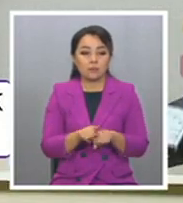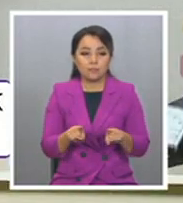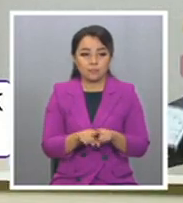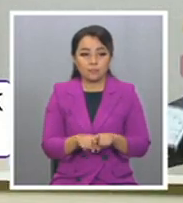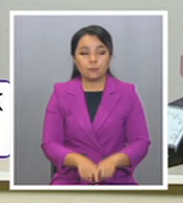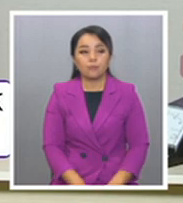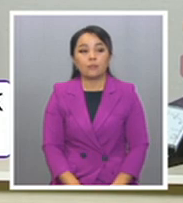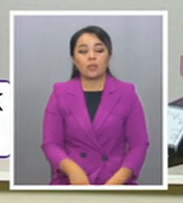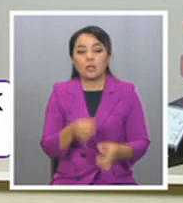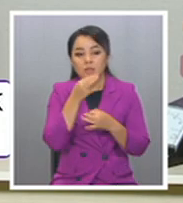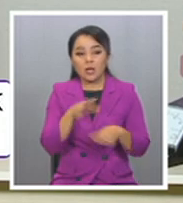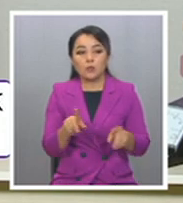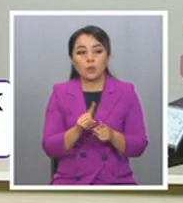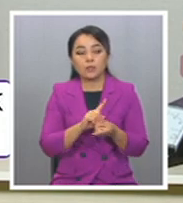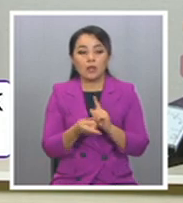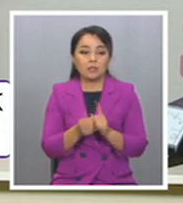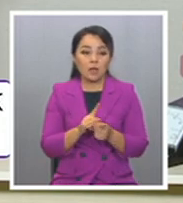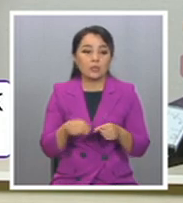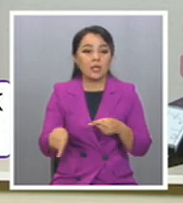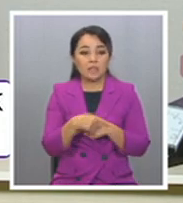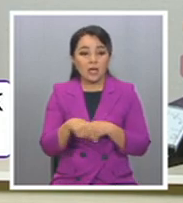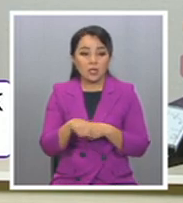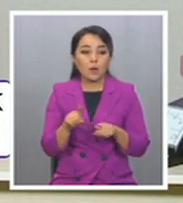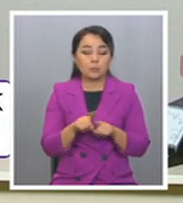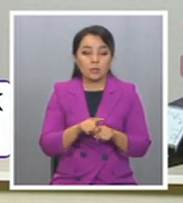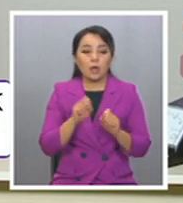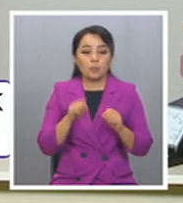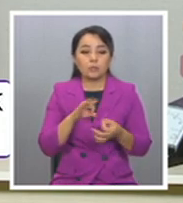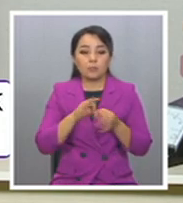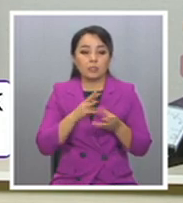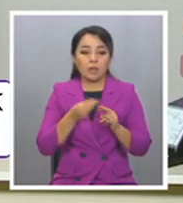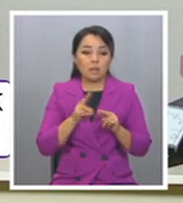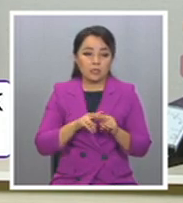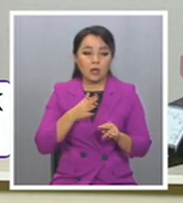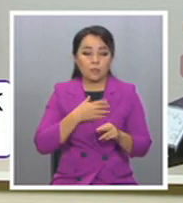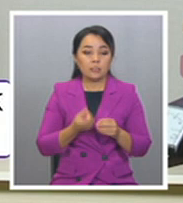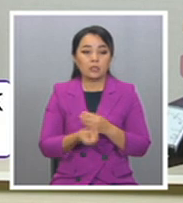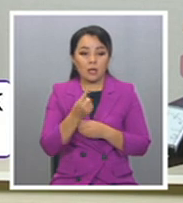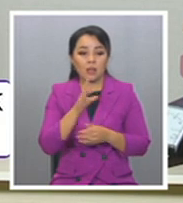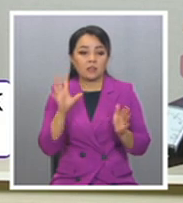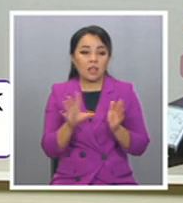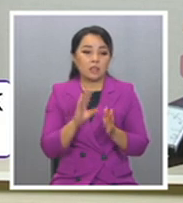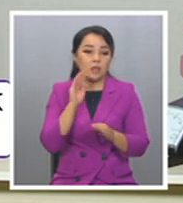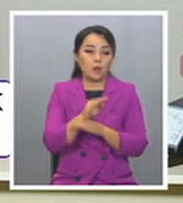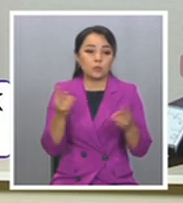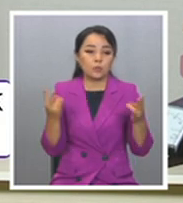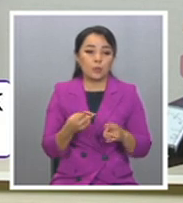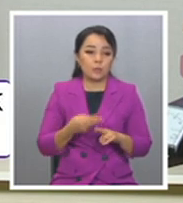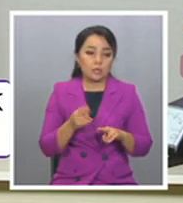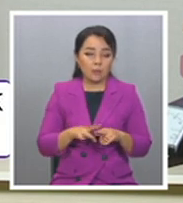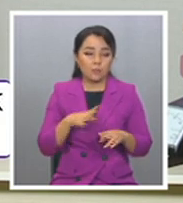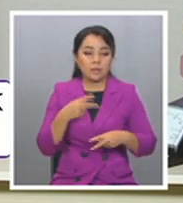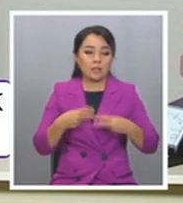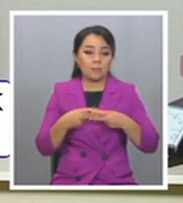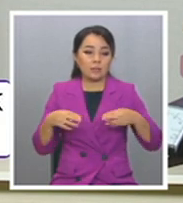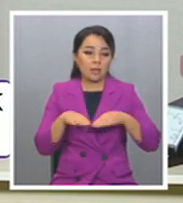Кез келген тербелмелі жүйеге тербеліс пайда болу үшін оған біз қосымша энергия беруіміз керек. Яғни біз оны тепе-теңдік